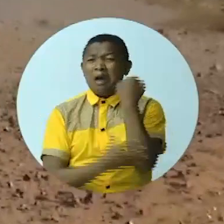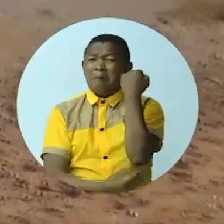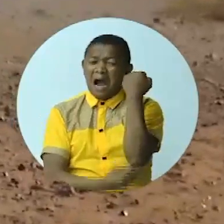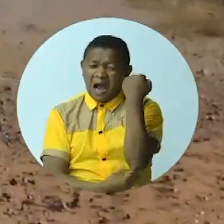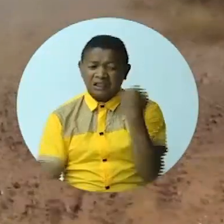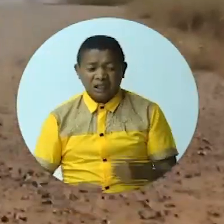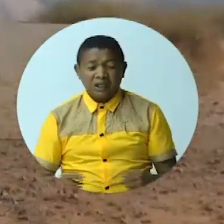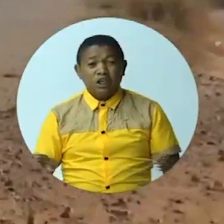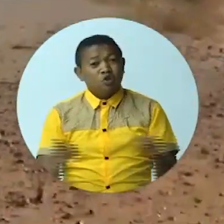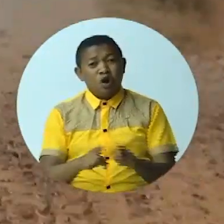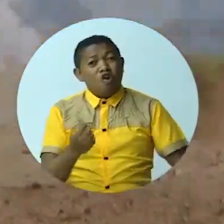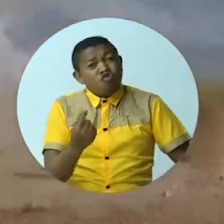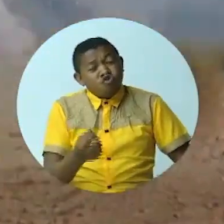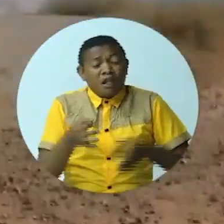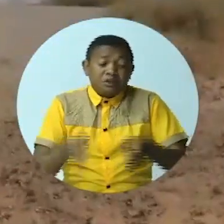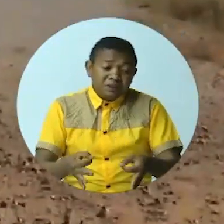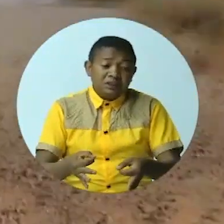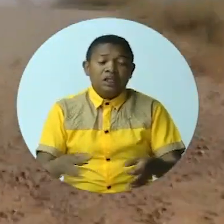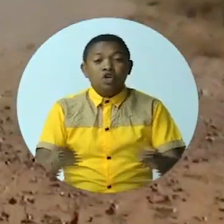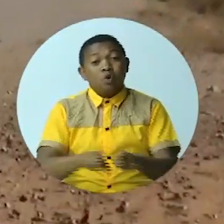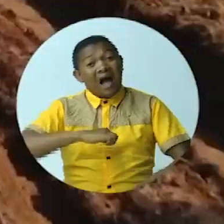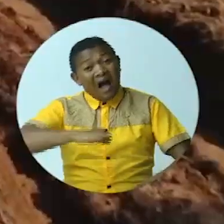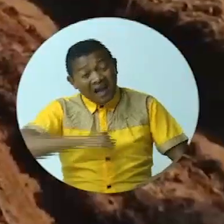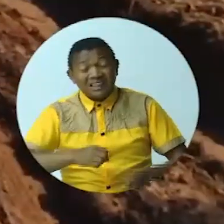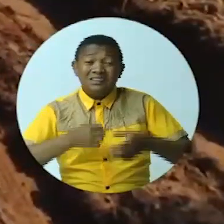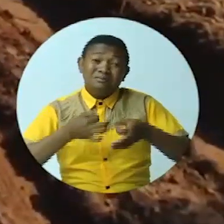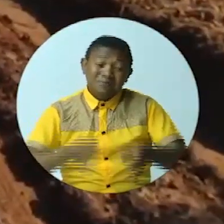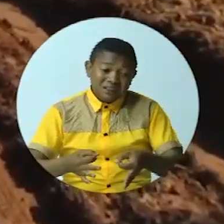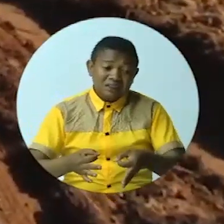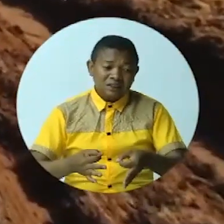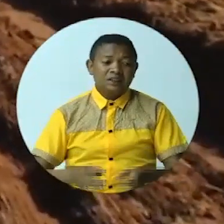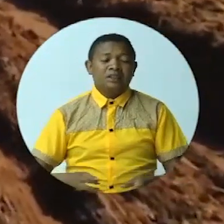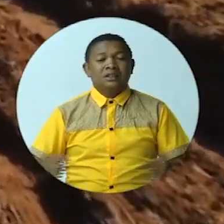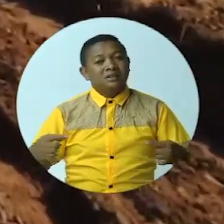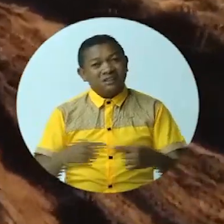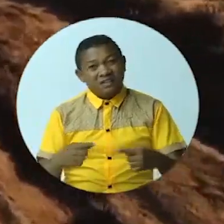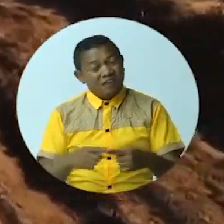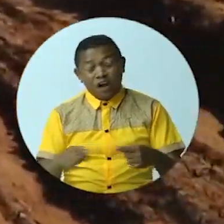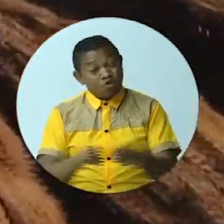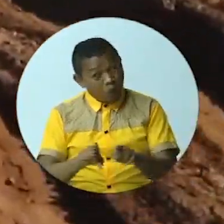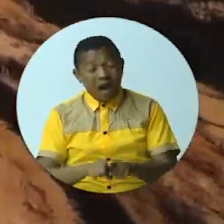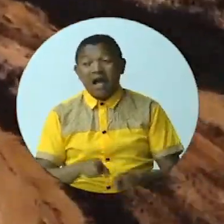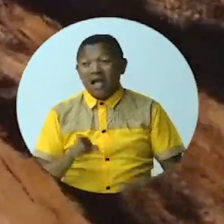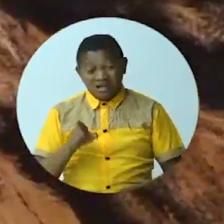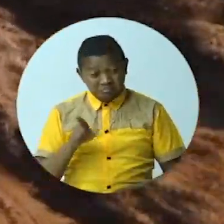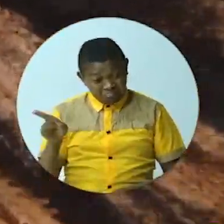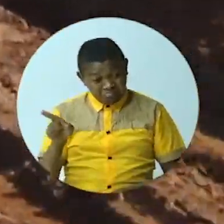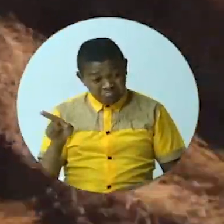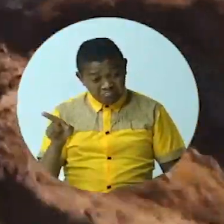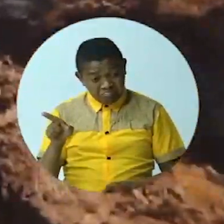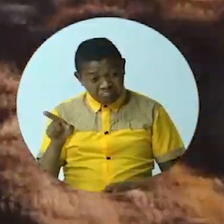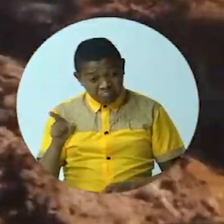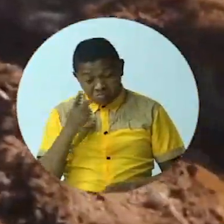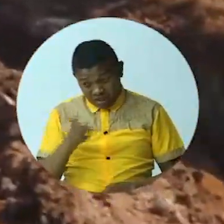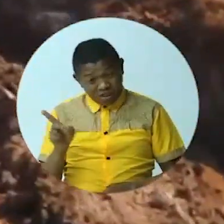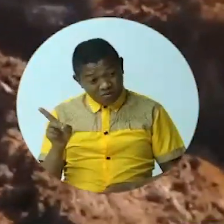efa tsisy volo efa tsisy asa fa noho ny aratsiny lalana noho ny